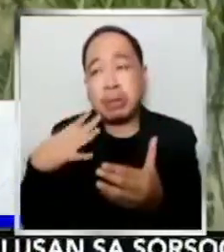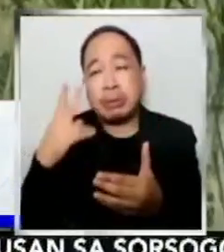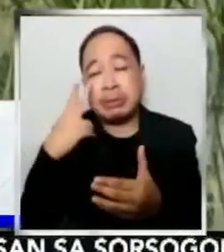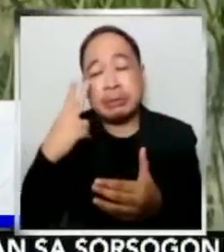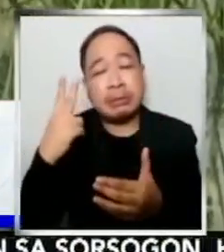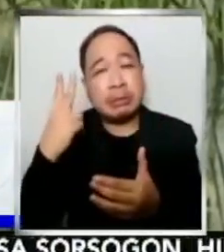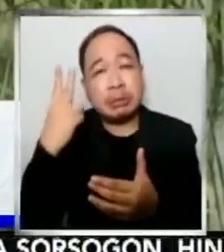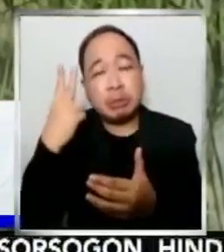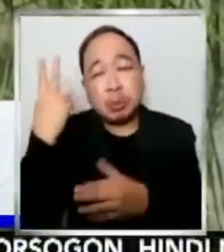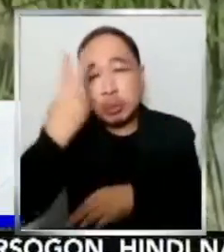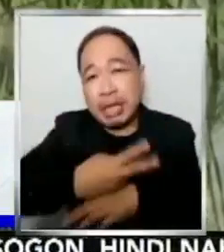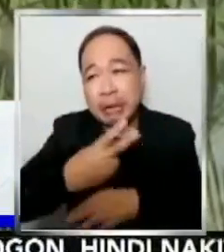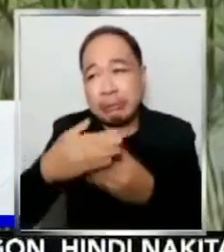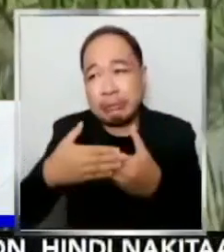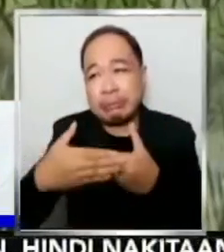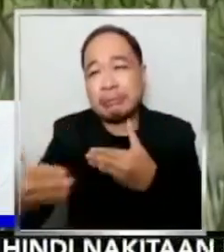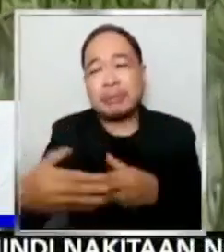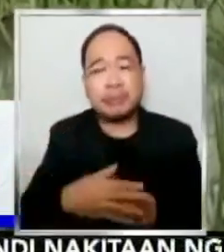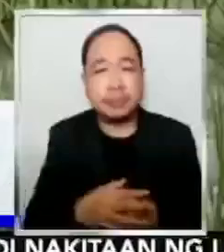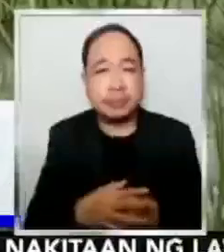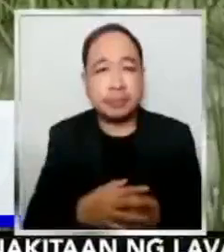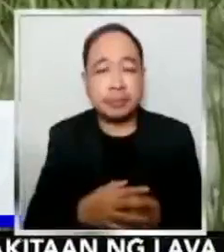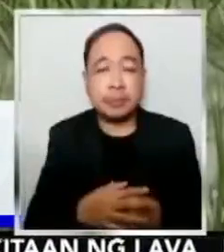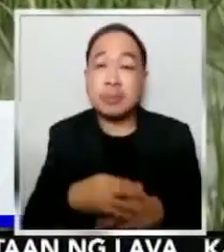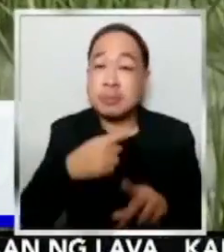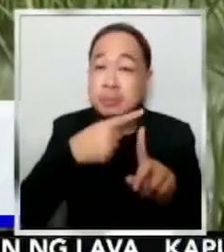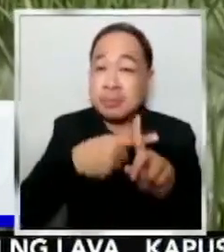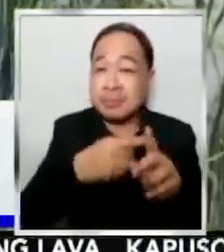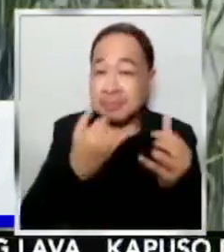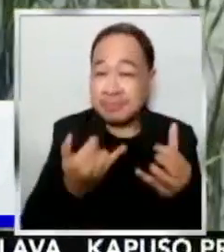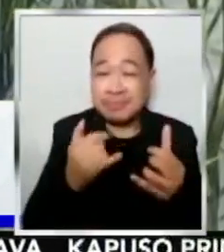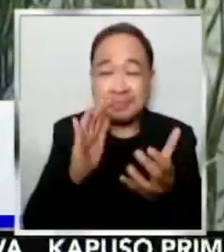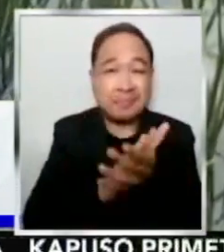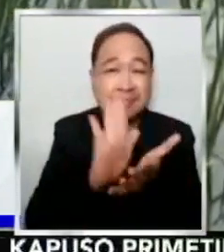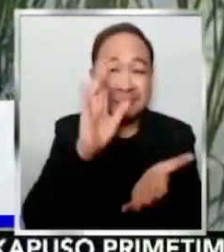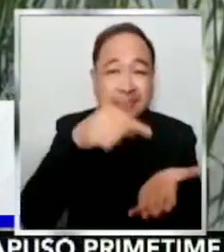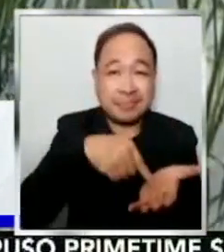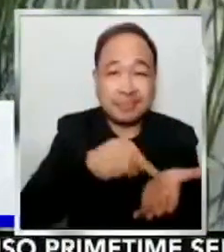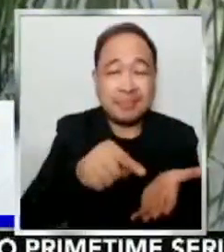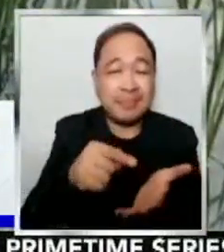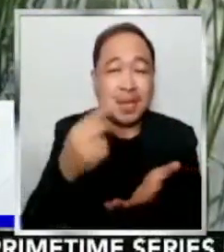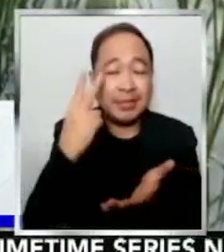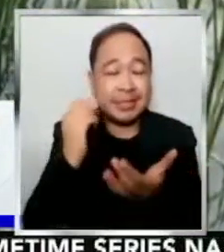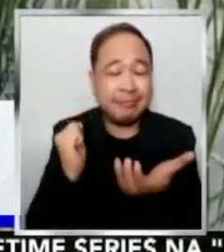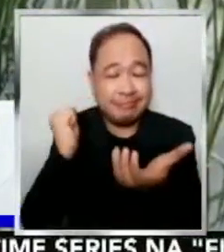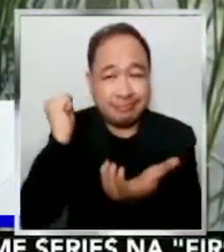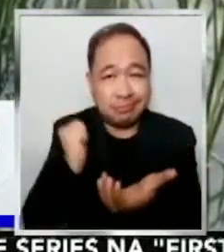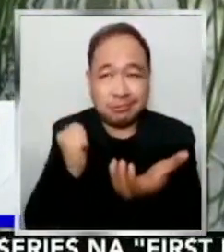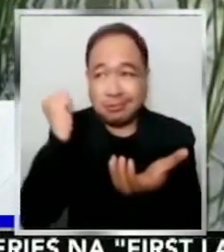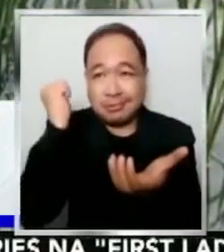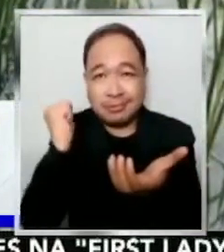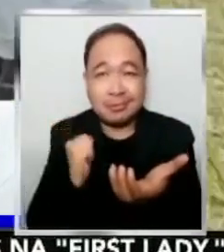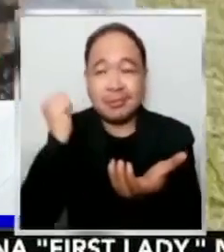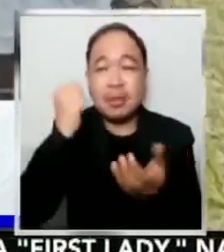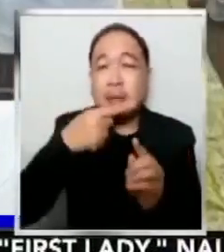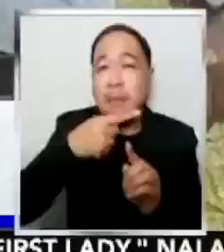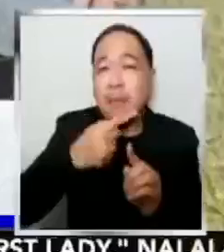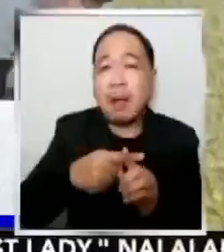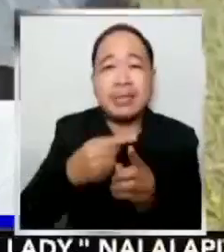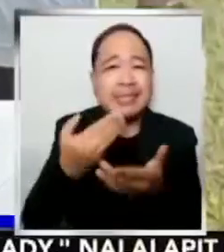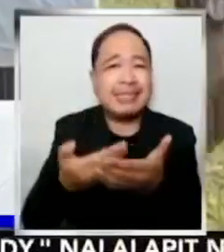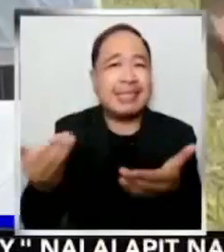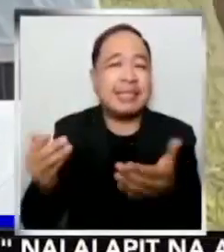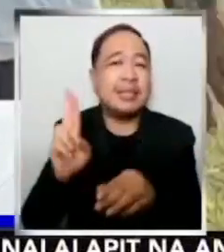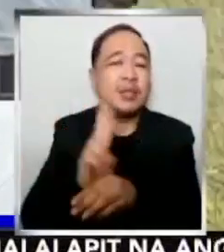dalawang araw. Dagdag pa raw dito ang presyo ng fertilizer at iba pang gamit sa sakahan. Tumaas man ang gastos pampuhunan,